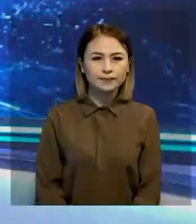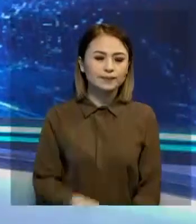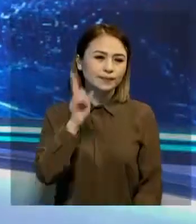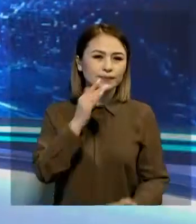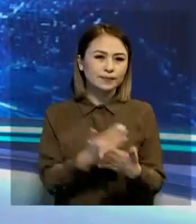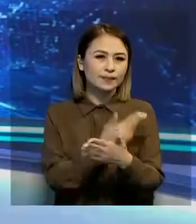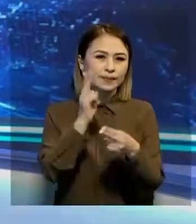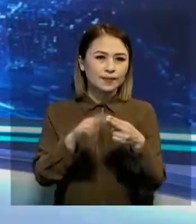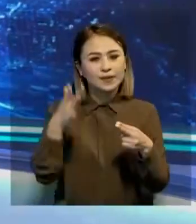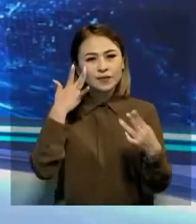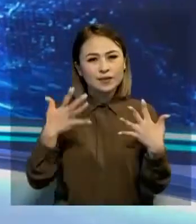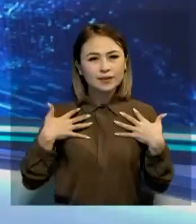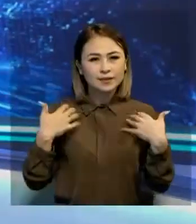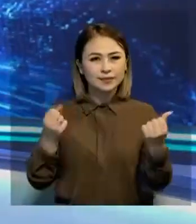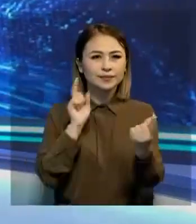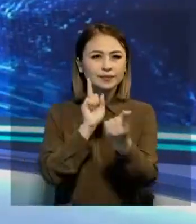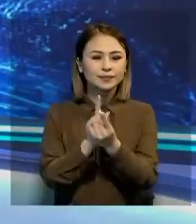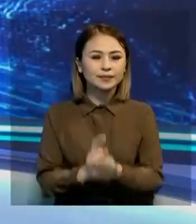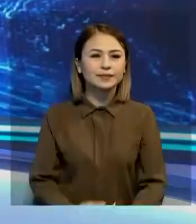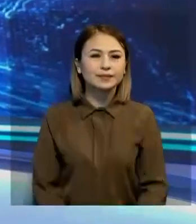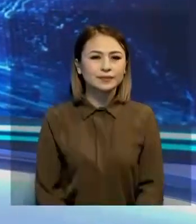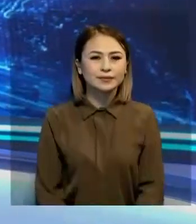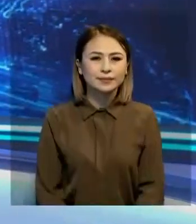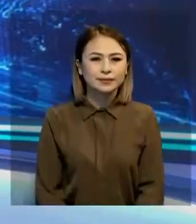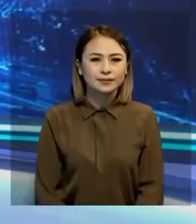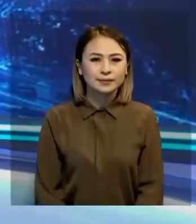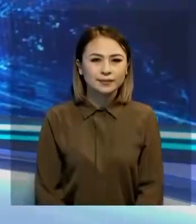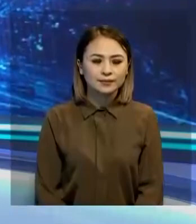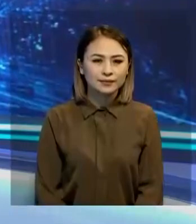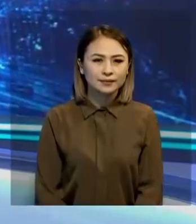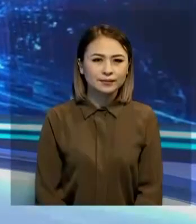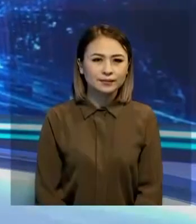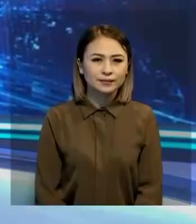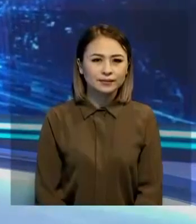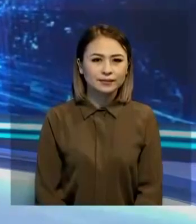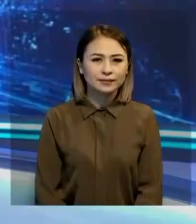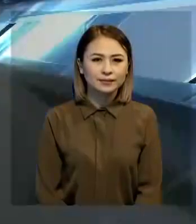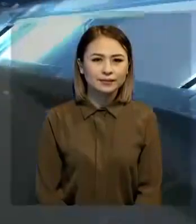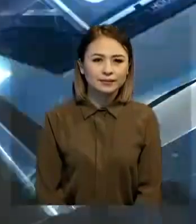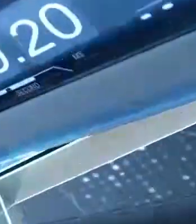Әріптестерімізбен дайындаған жаңалықтар легі әзірге осындай. Келесі эфирде кездескенше аман сау болыңыздар.